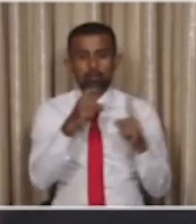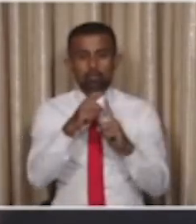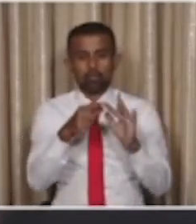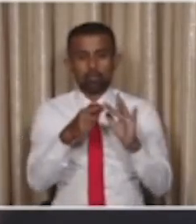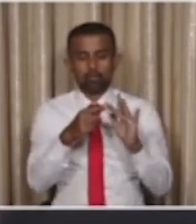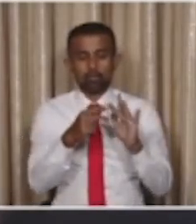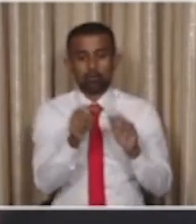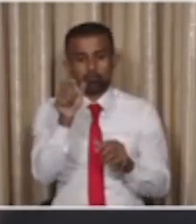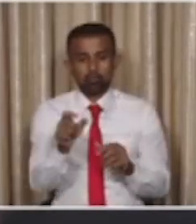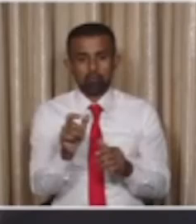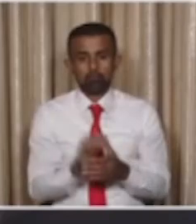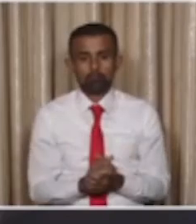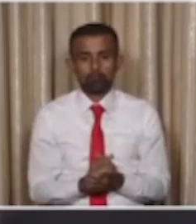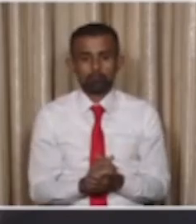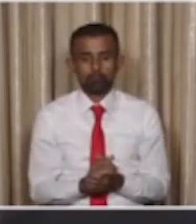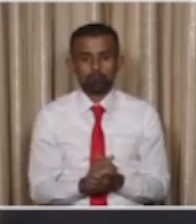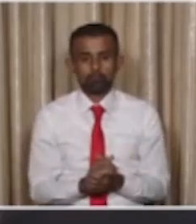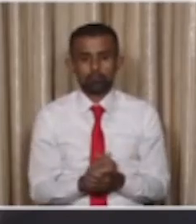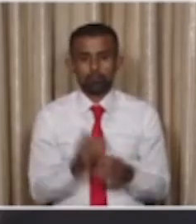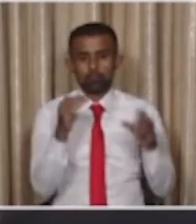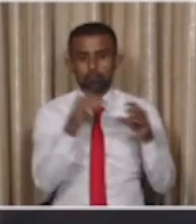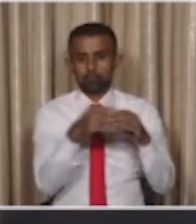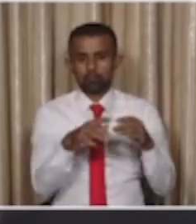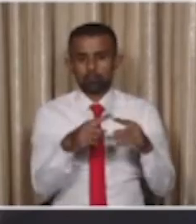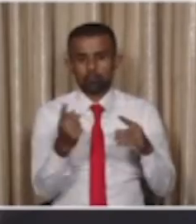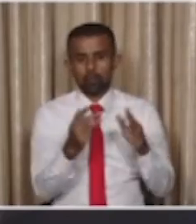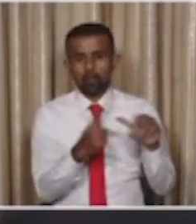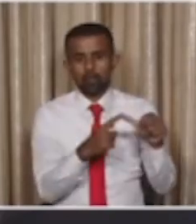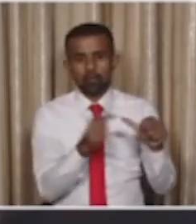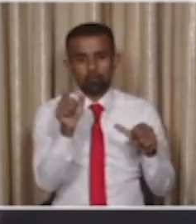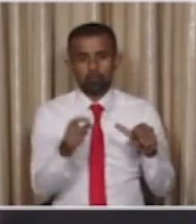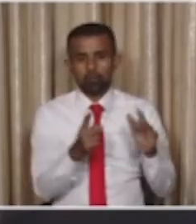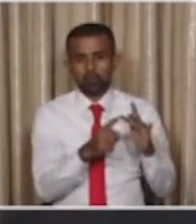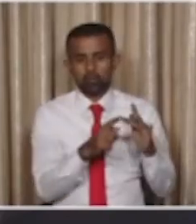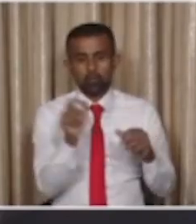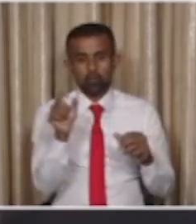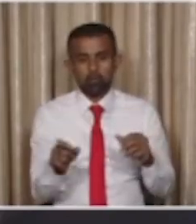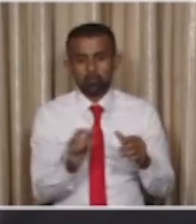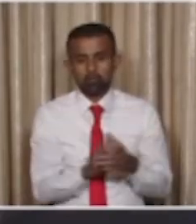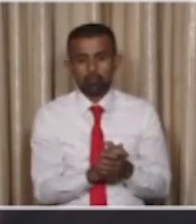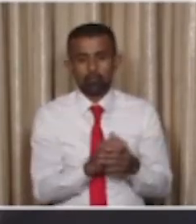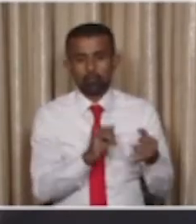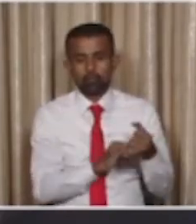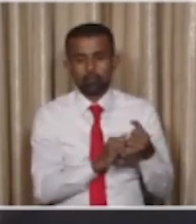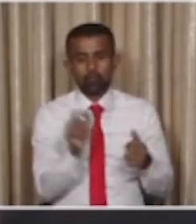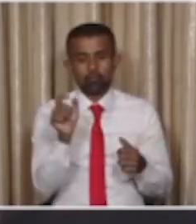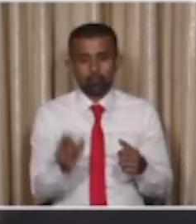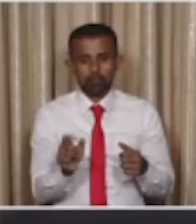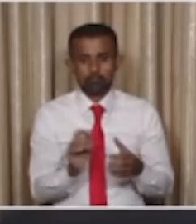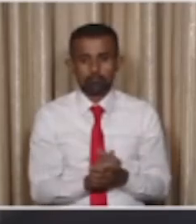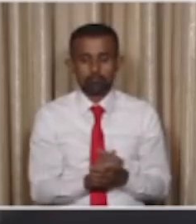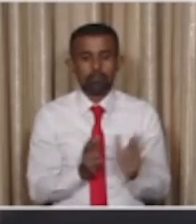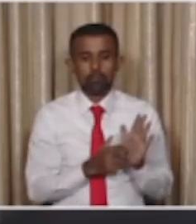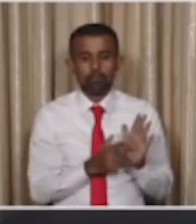විරක්කොඩි. ඒකේ සහභාගී වෙලා තිබුණා අර්ජුන හේරත්, ඉන්ද්‍රජිත් කුමාරස්වාමි, සුධර්මා කරුණාරත්න,